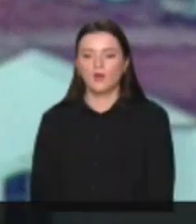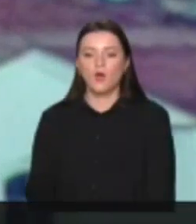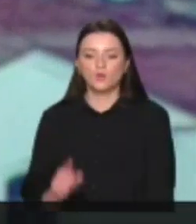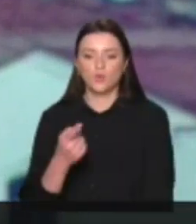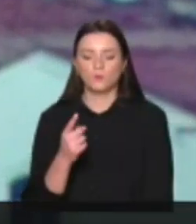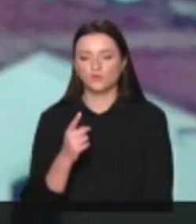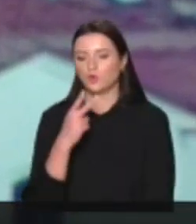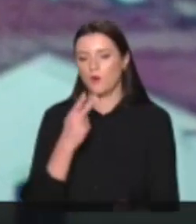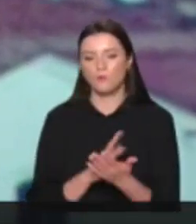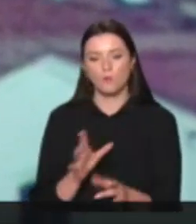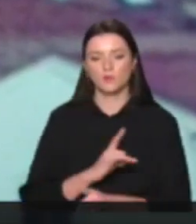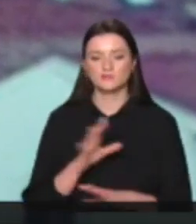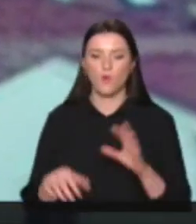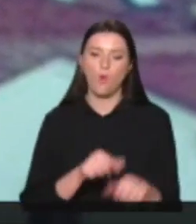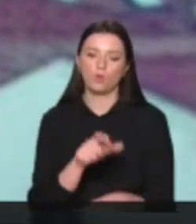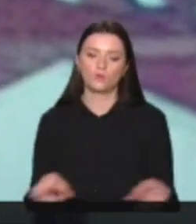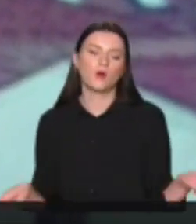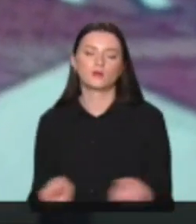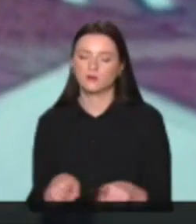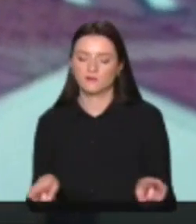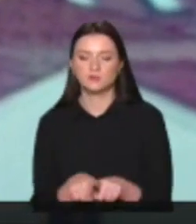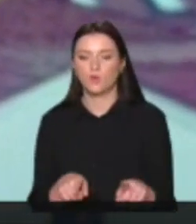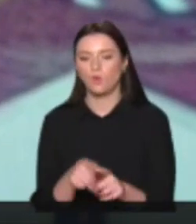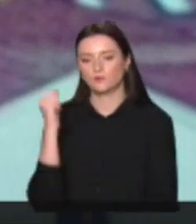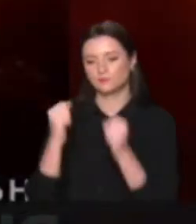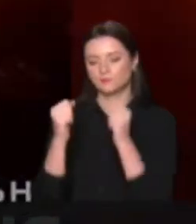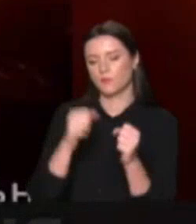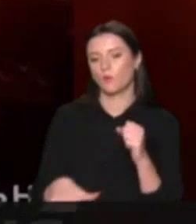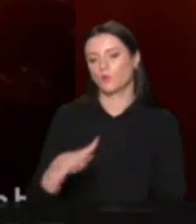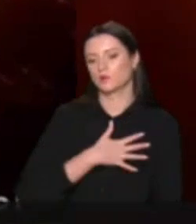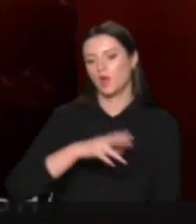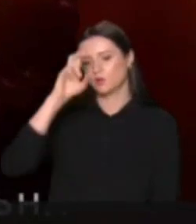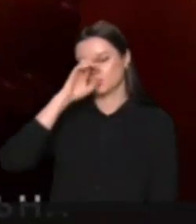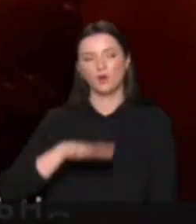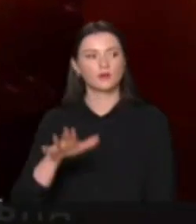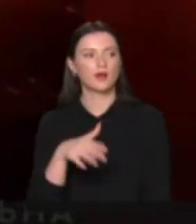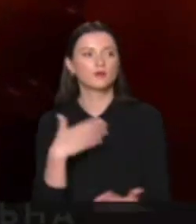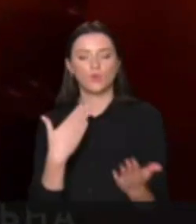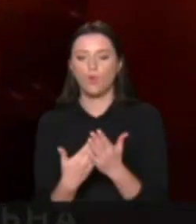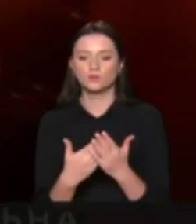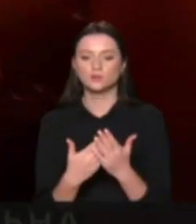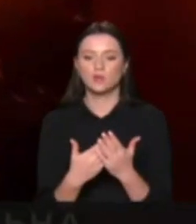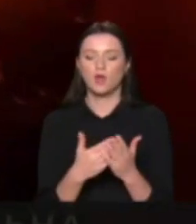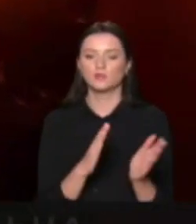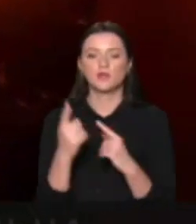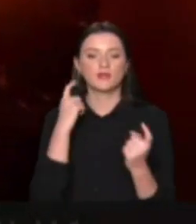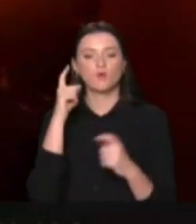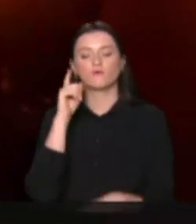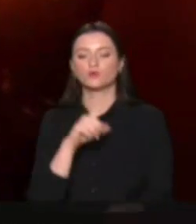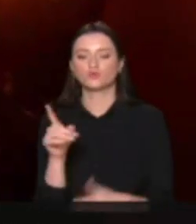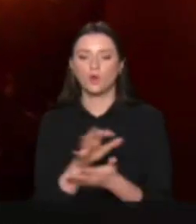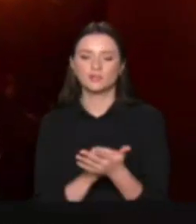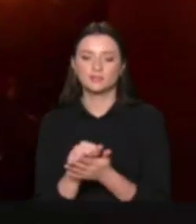Попри свято, окупанти все одно гатять по території нашої країни. І ось з останньої інформації відомо, що знищили